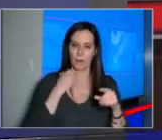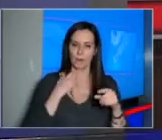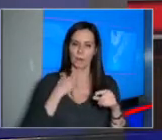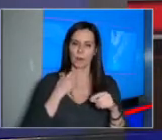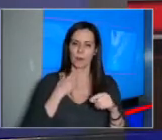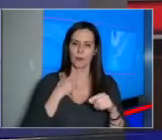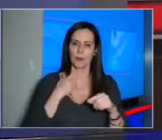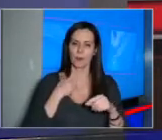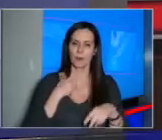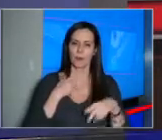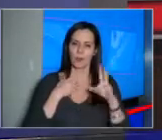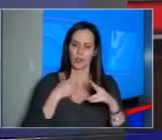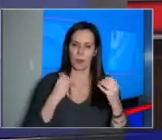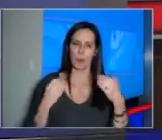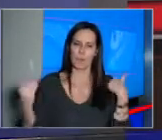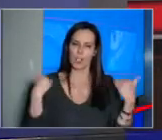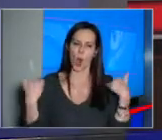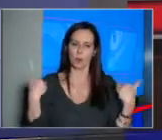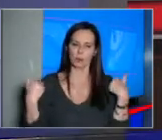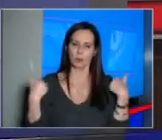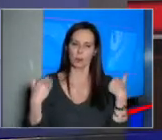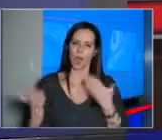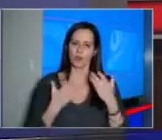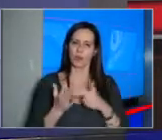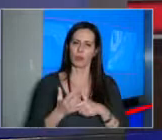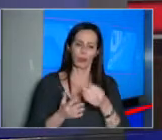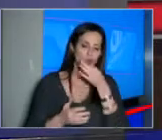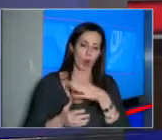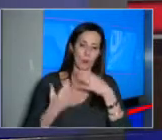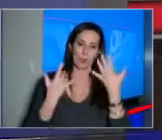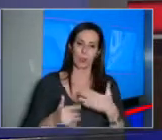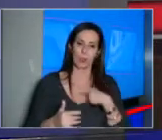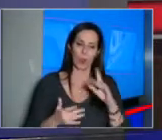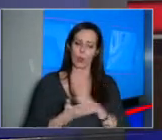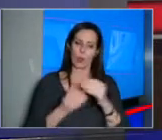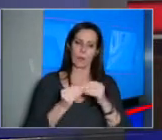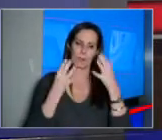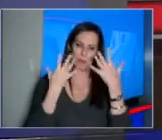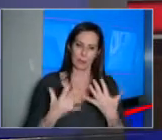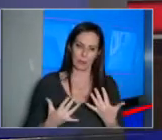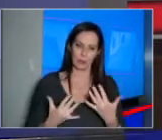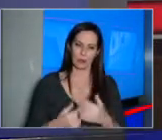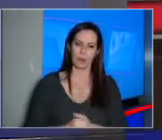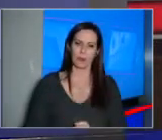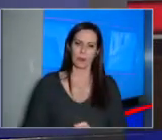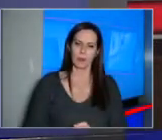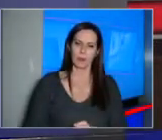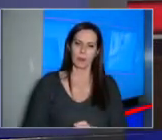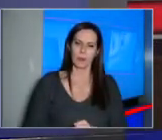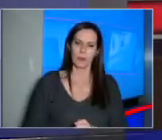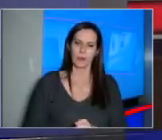אבל באופן כללי יש פניות רבות לשירות הזה. אתה שואל אותי מספרים, לא התכוננתי ספציפית לתת מענה